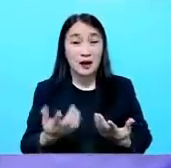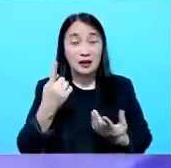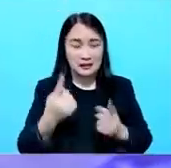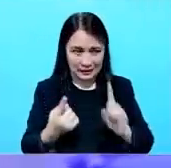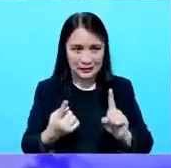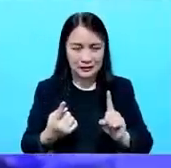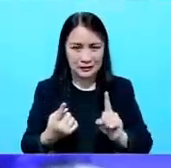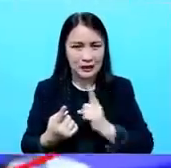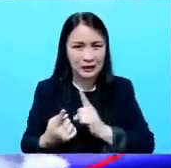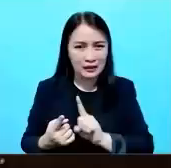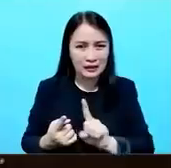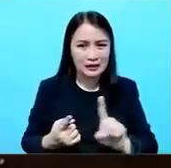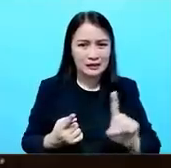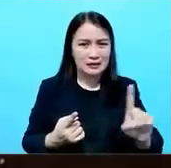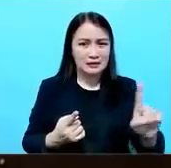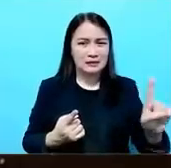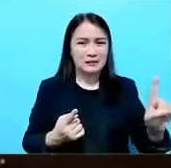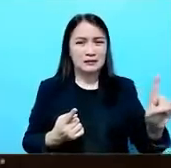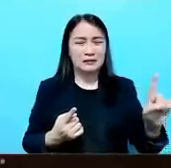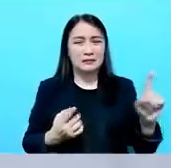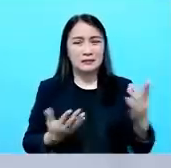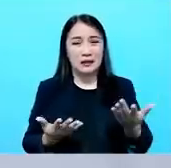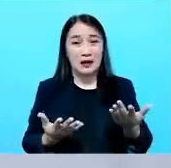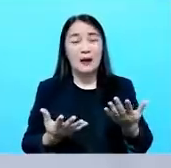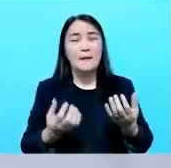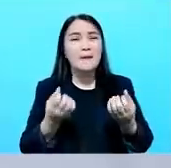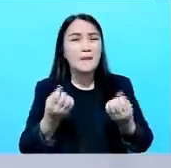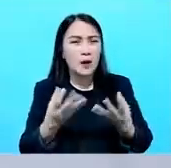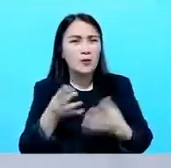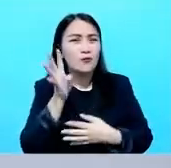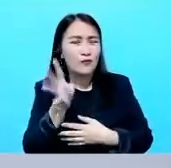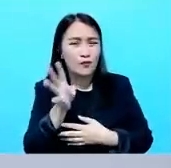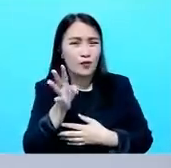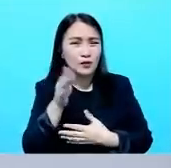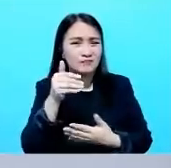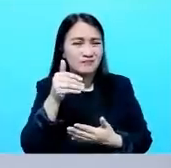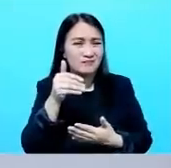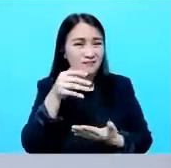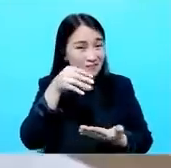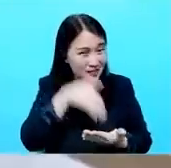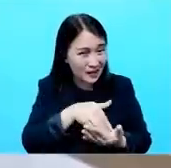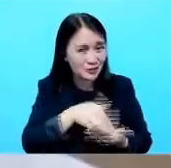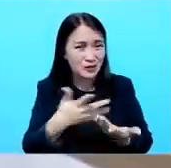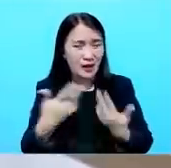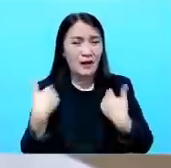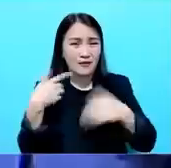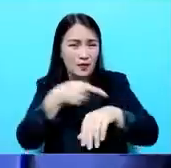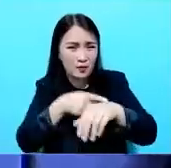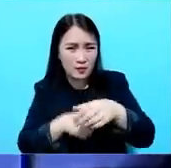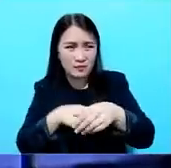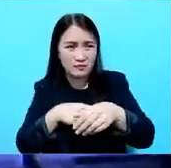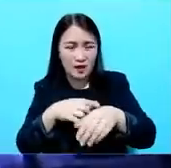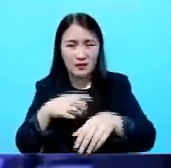may kasama na siyang babae. Tinangay nila ang mahigit 40,000 pesos na cash, gintong bracelet at cellphone ng biktima.